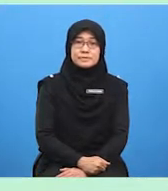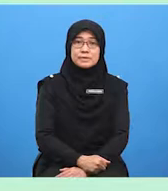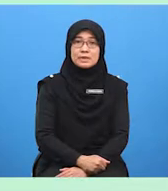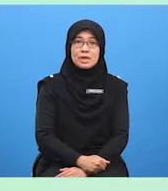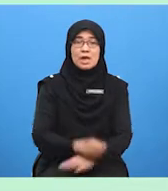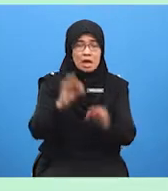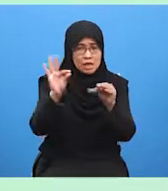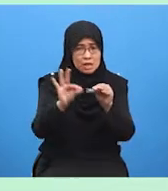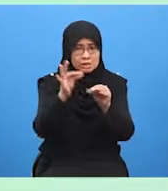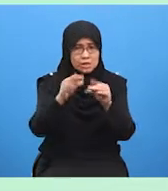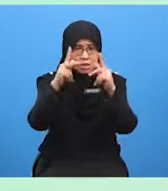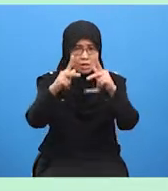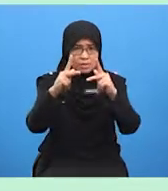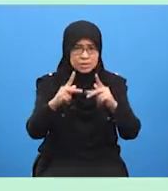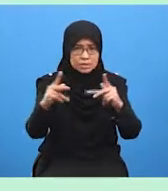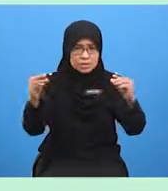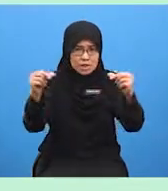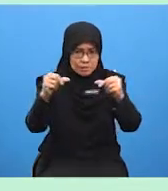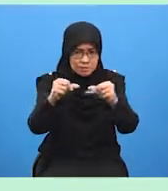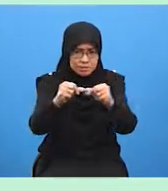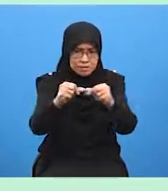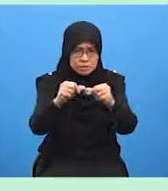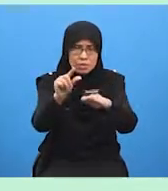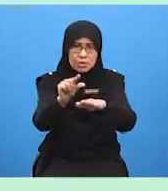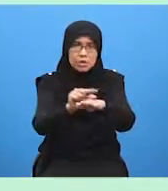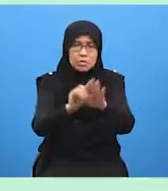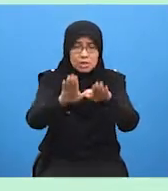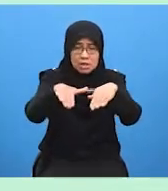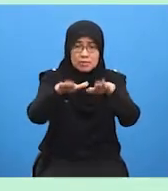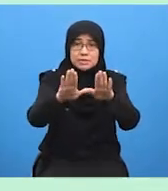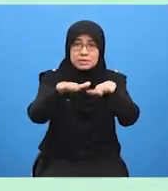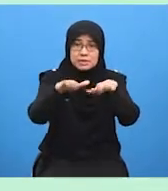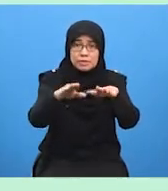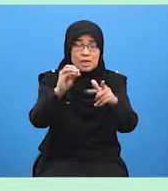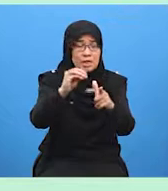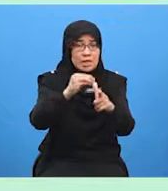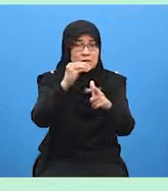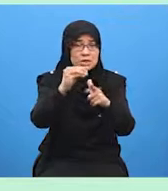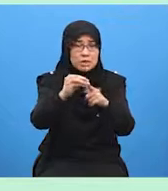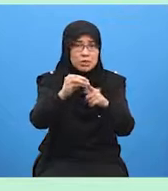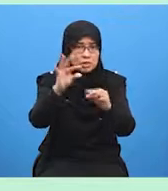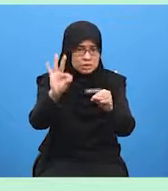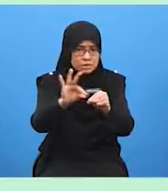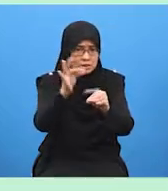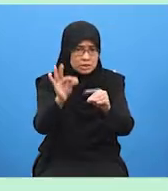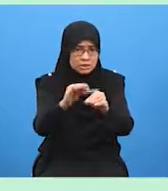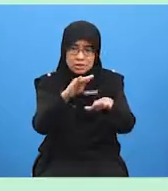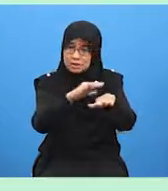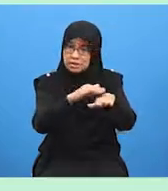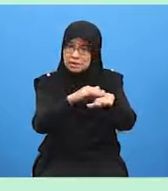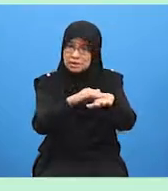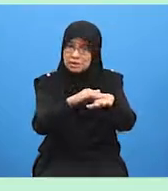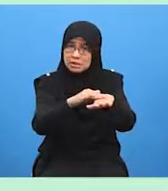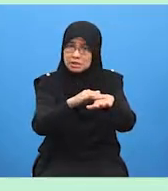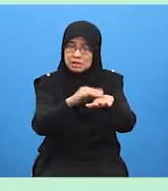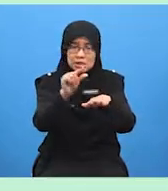Jahitan adalah proses mencantum dengan menggunakan mesin jahit ataupun jahitan tangan.